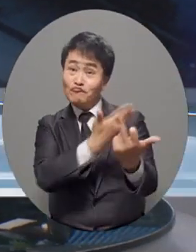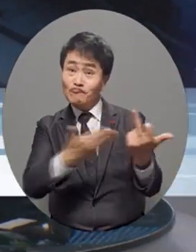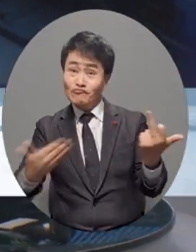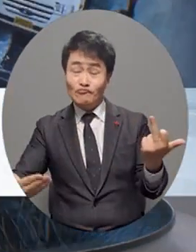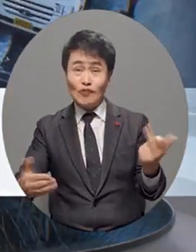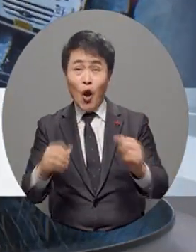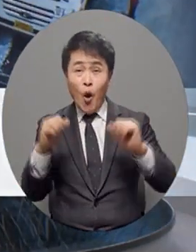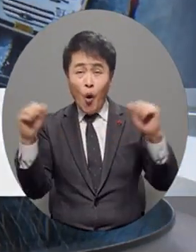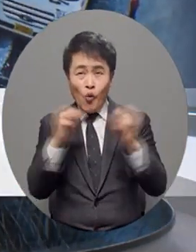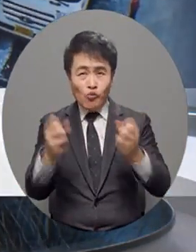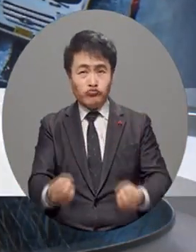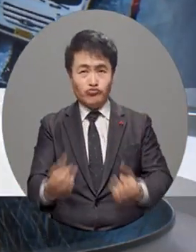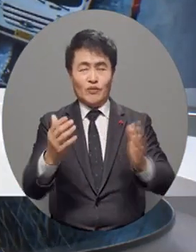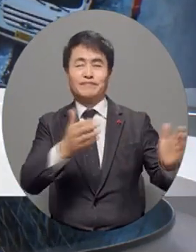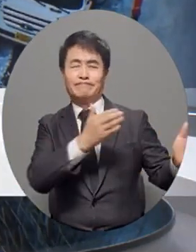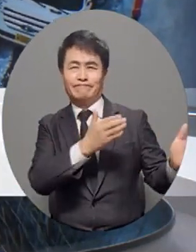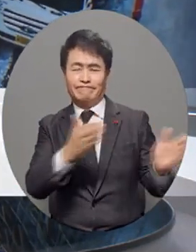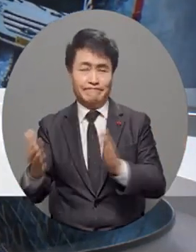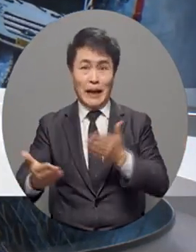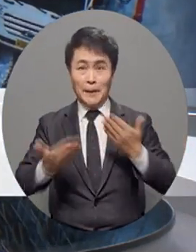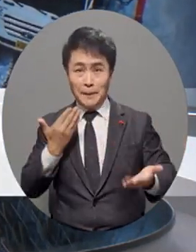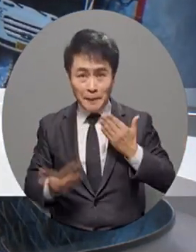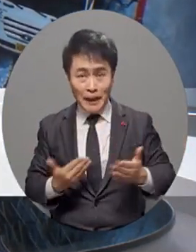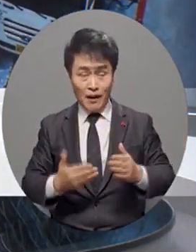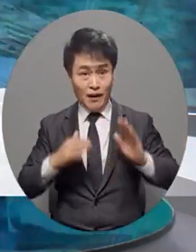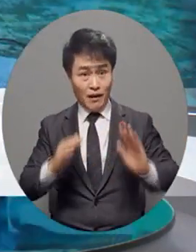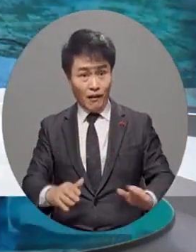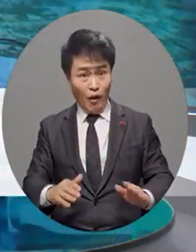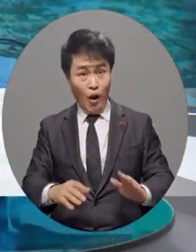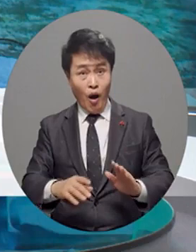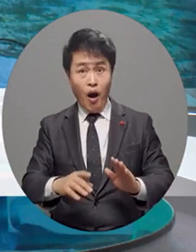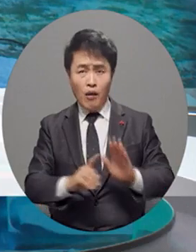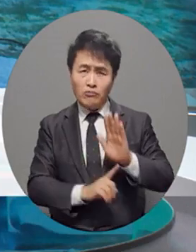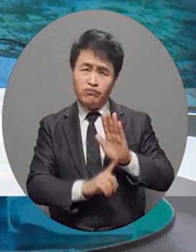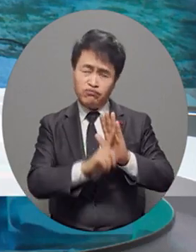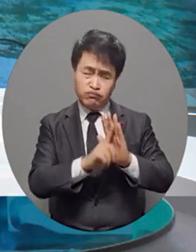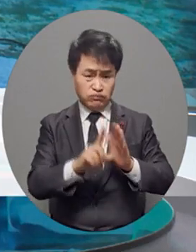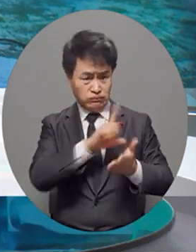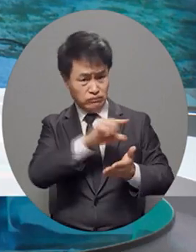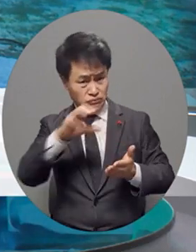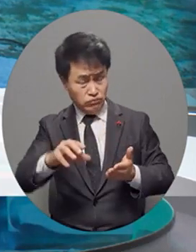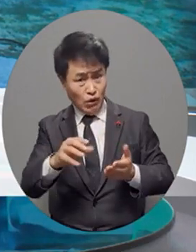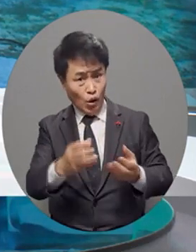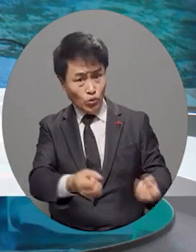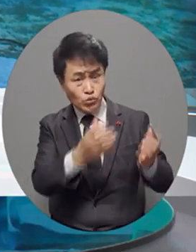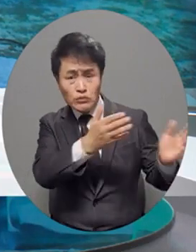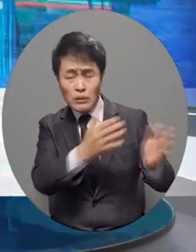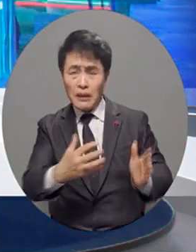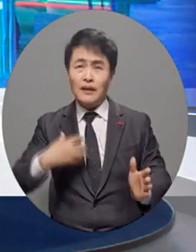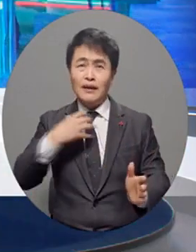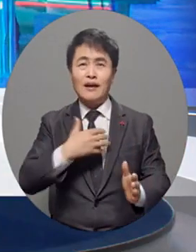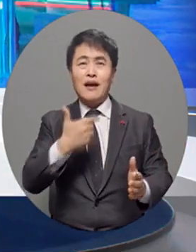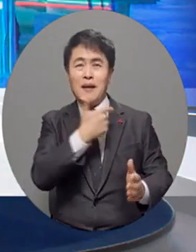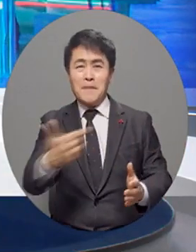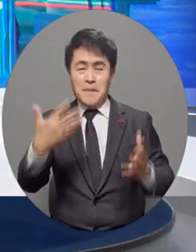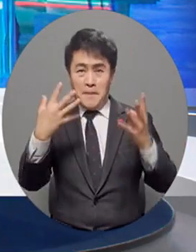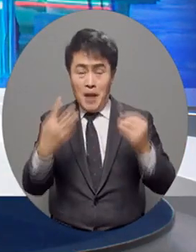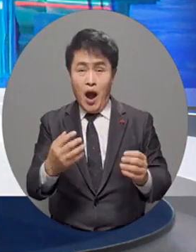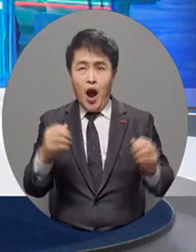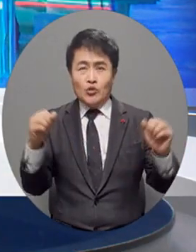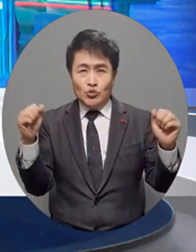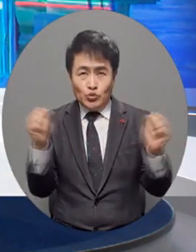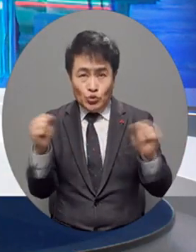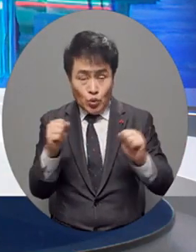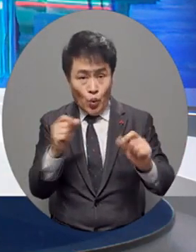강원도는 겨울 축제 준비가 한창입니다. 내내 기온이 높아 지자체마다 축제 준비에 걱정이 많았는데